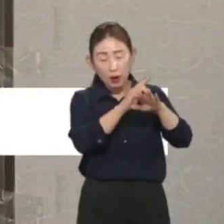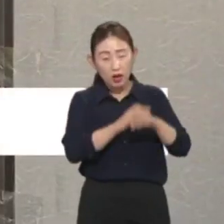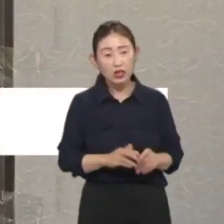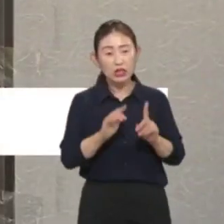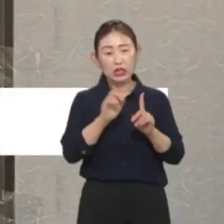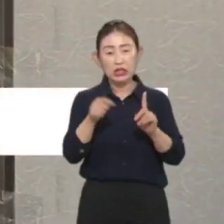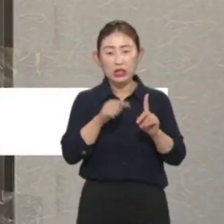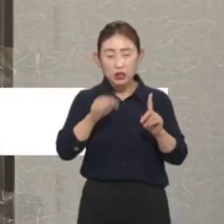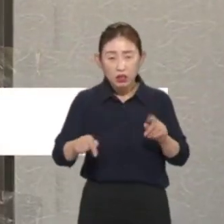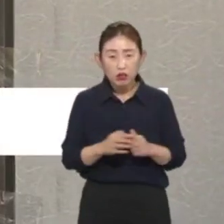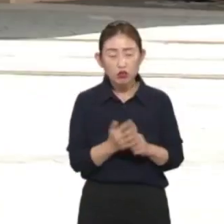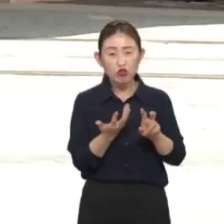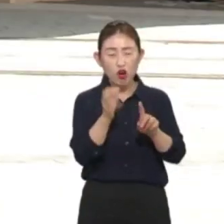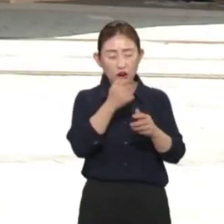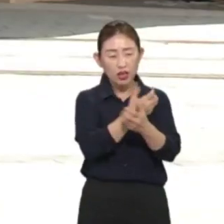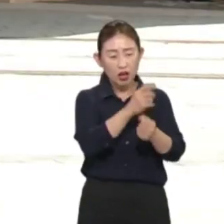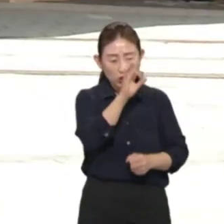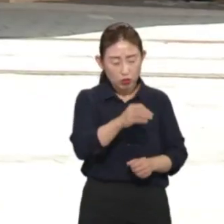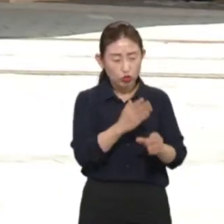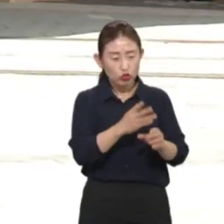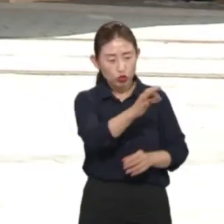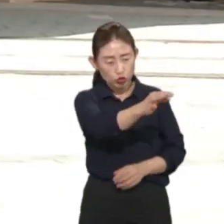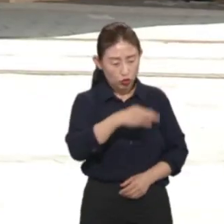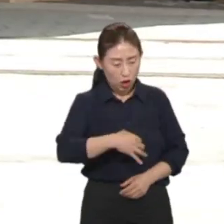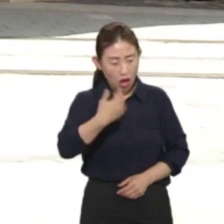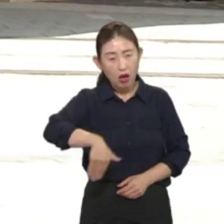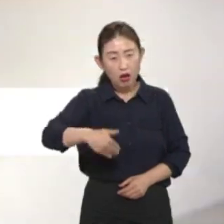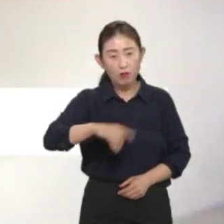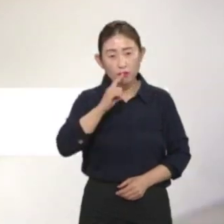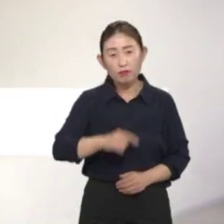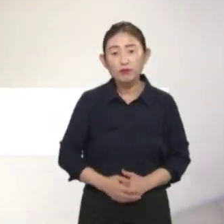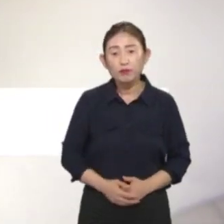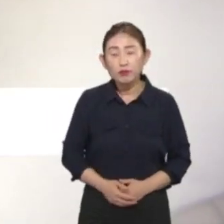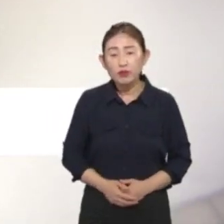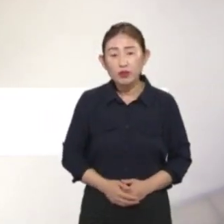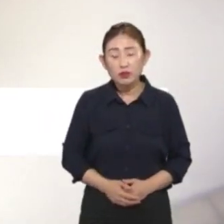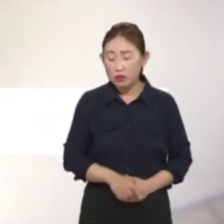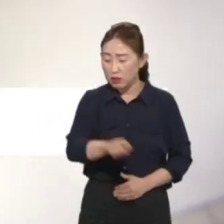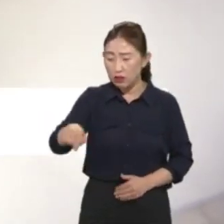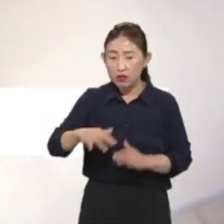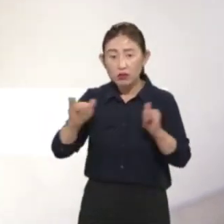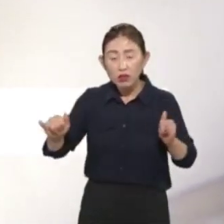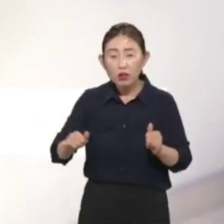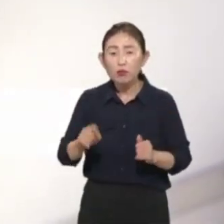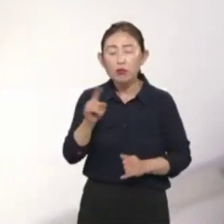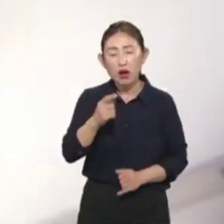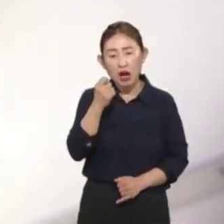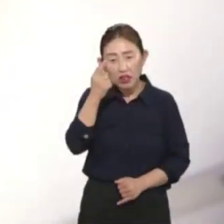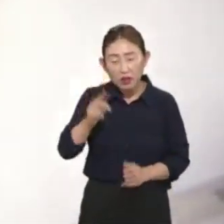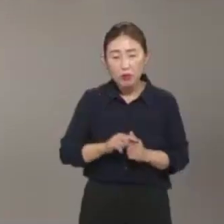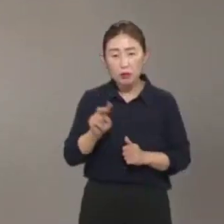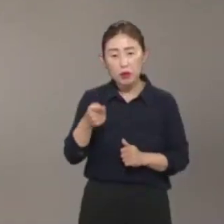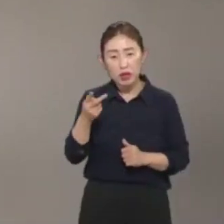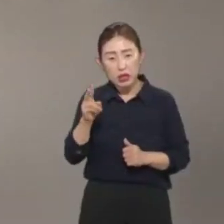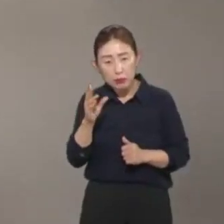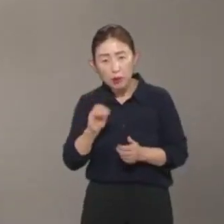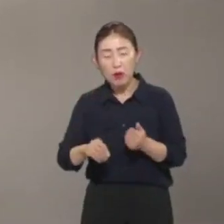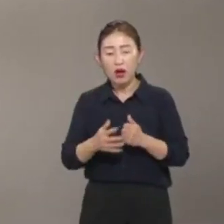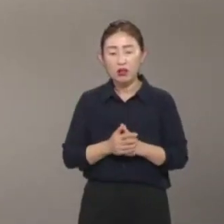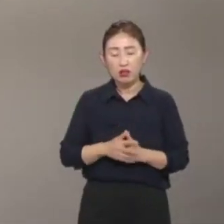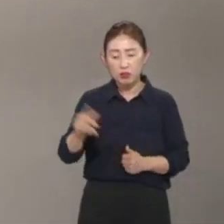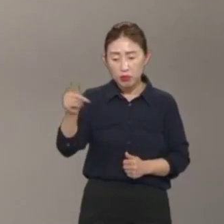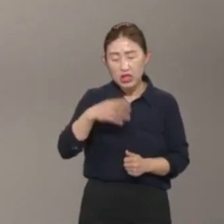사람당 수억 원에 달하는 계약금과 중도금도 돌려받지 못했습니다. 수분양자들에게 남은 건 매달 수백만 원에 이르는 중도금